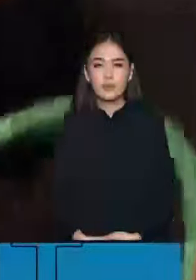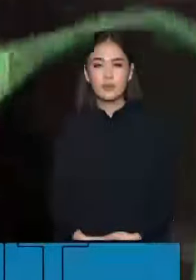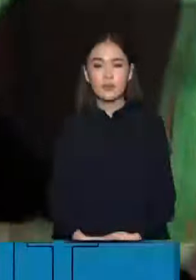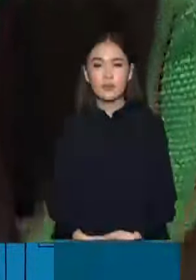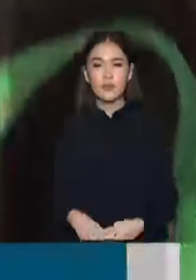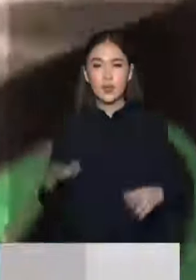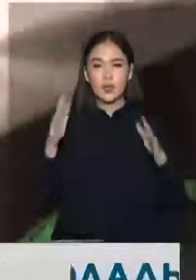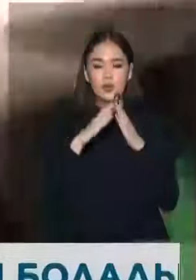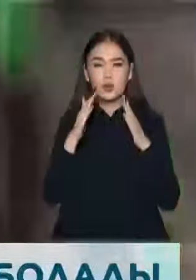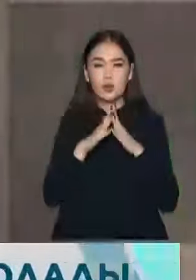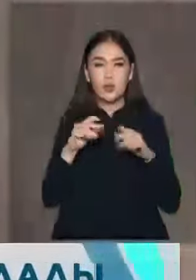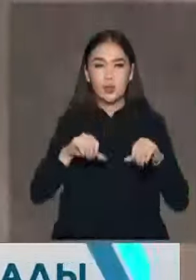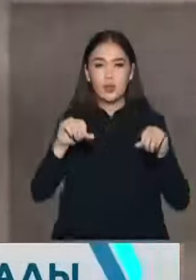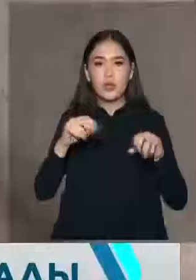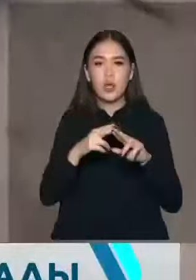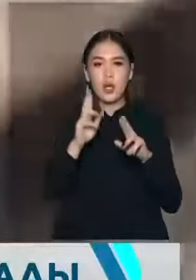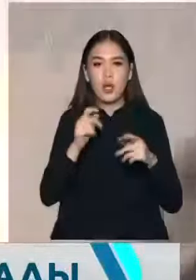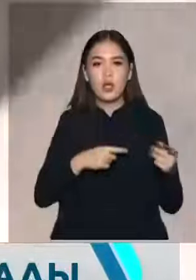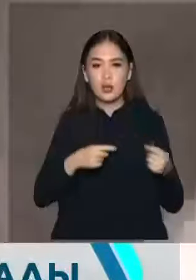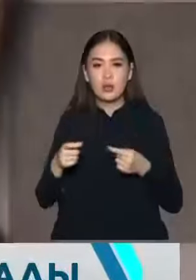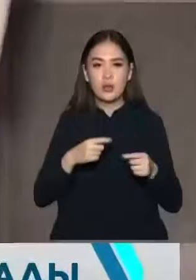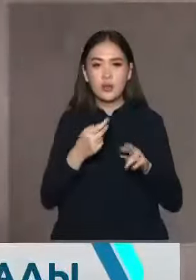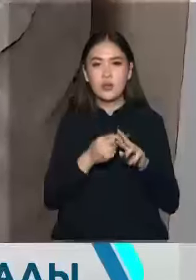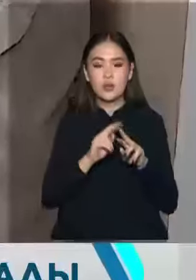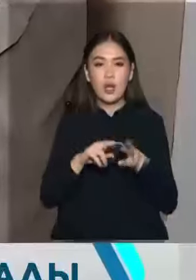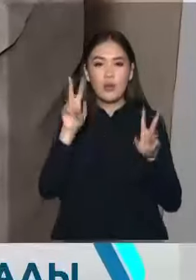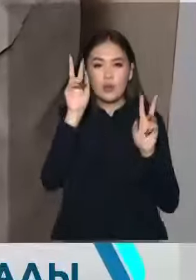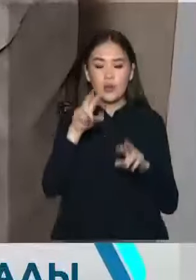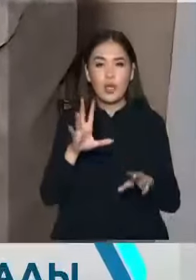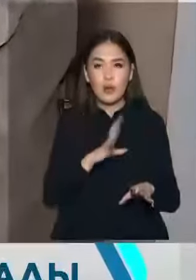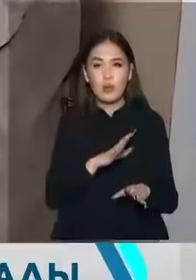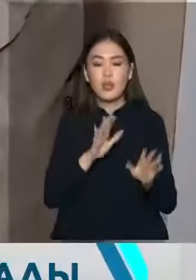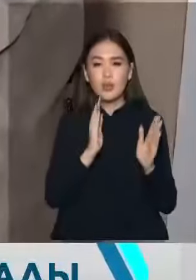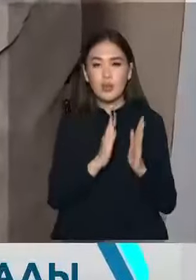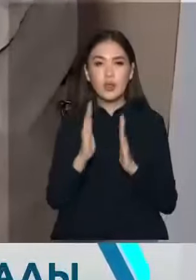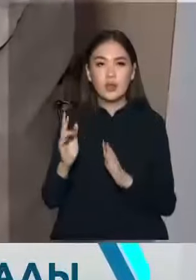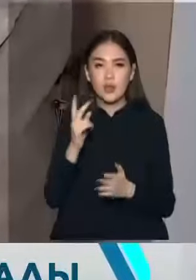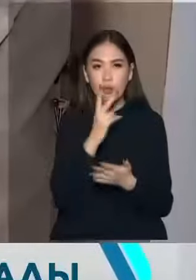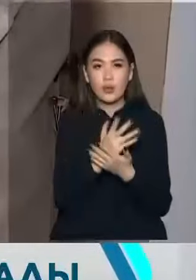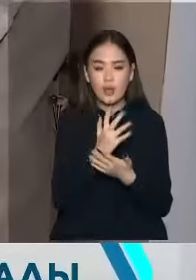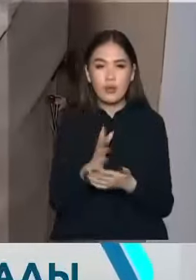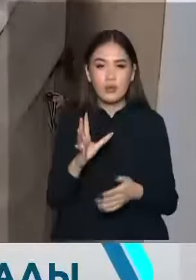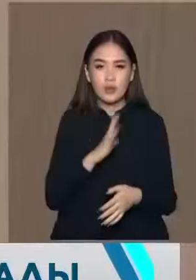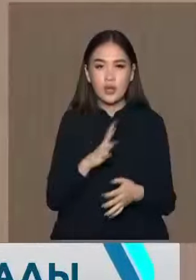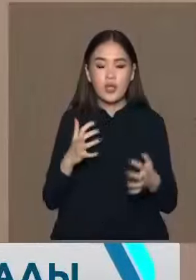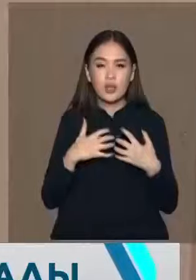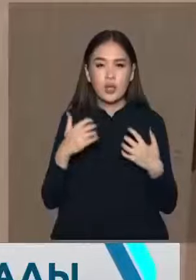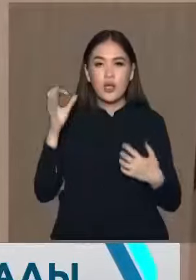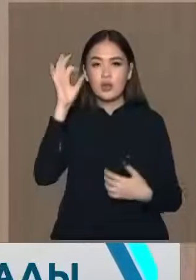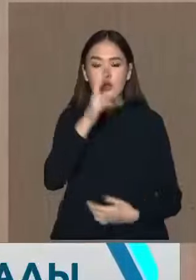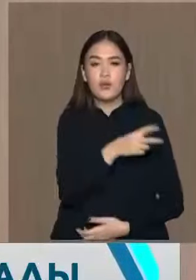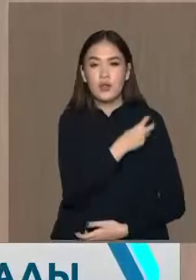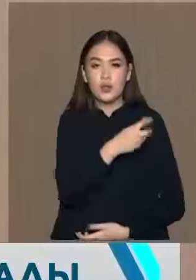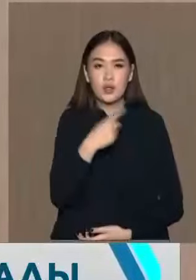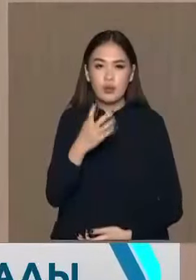Үй жануарларын чиптеу қалай жүргізілетін білмейтін жандар үшін процесс дәл осылай жүзеге асады. Ветеринарлардың сөздеріне сенсек,